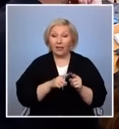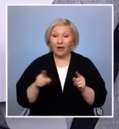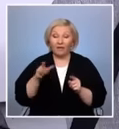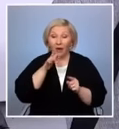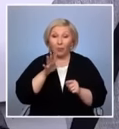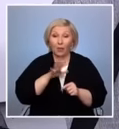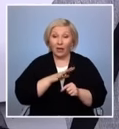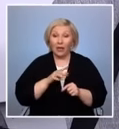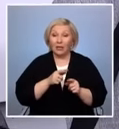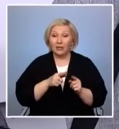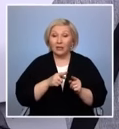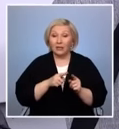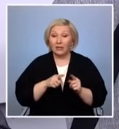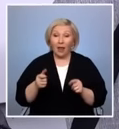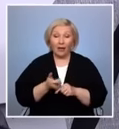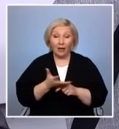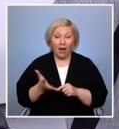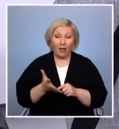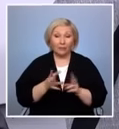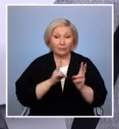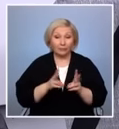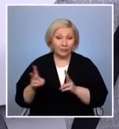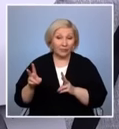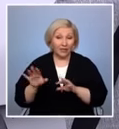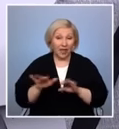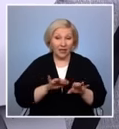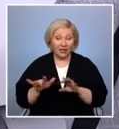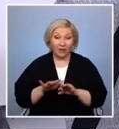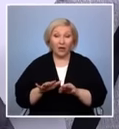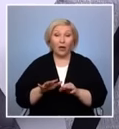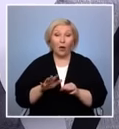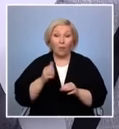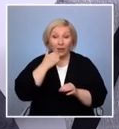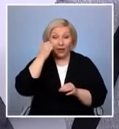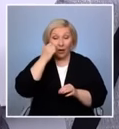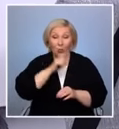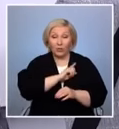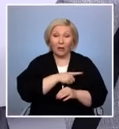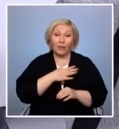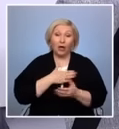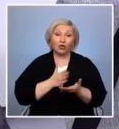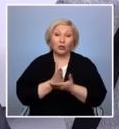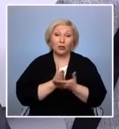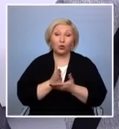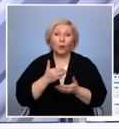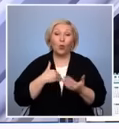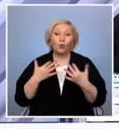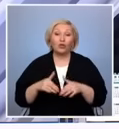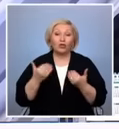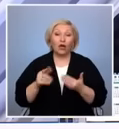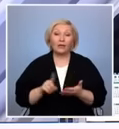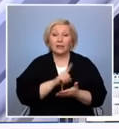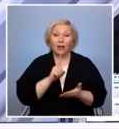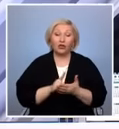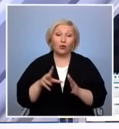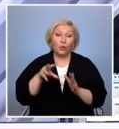заявил, цитирую дословно, «Мы в республике агрессивно военную тематику не проповедуем. Не